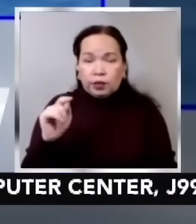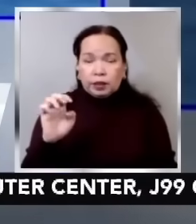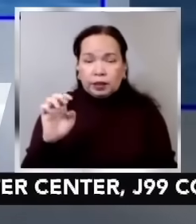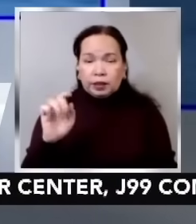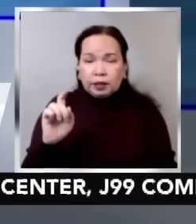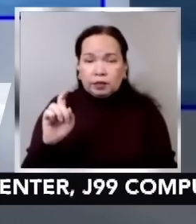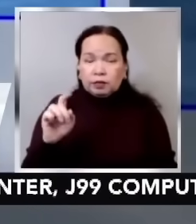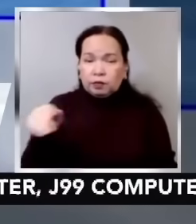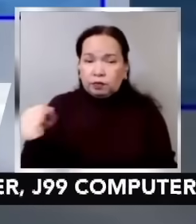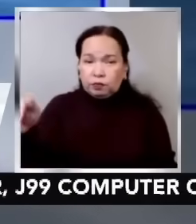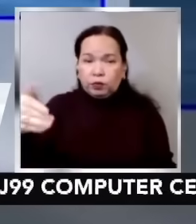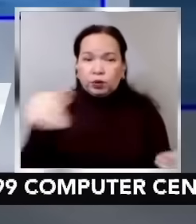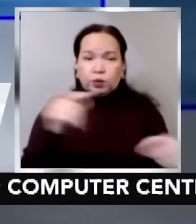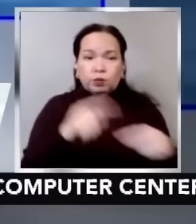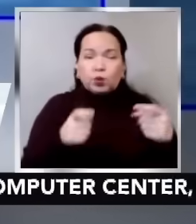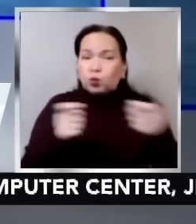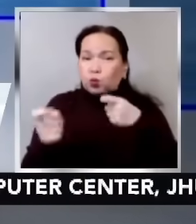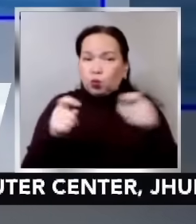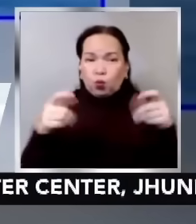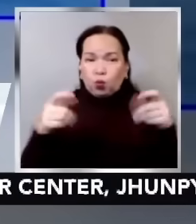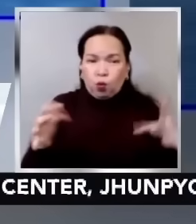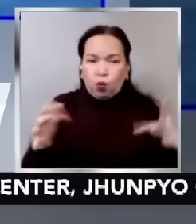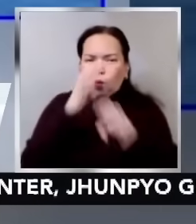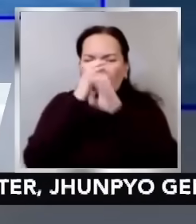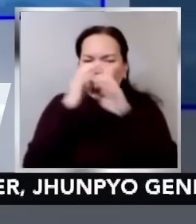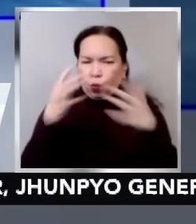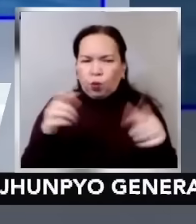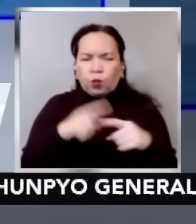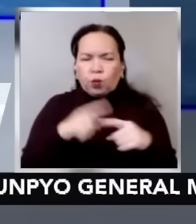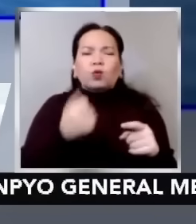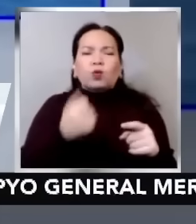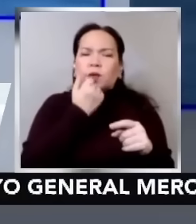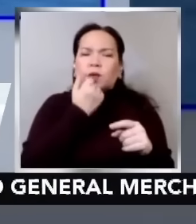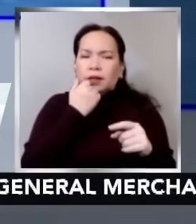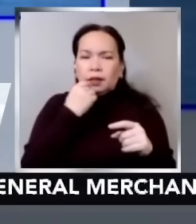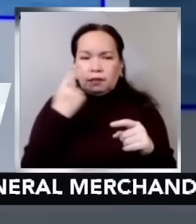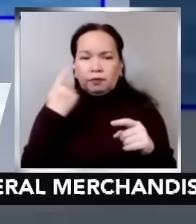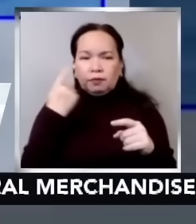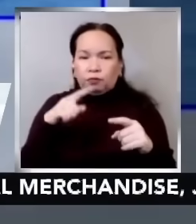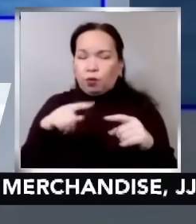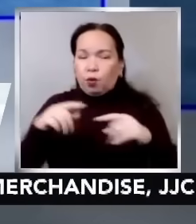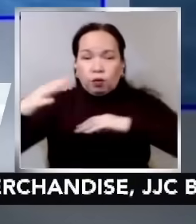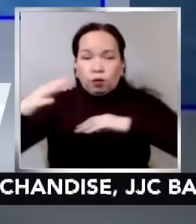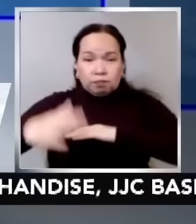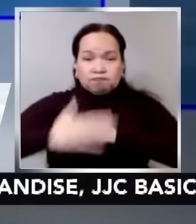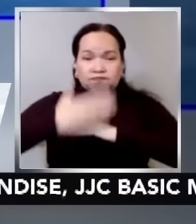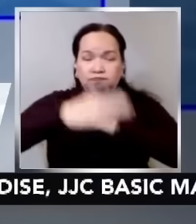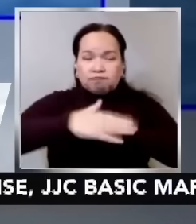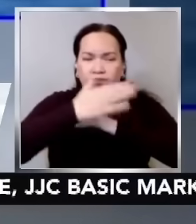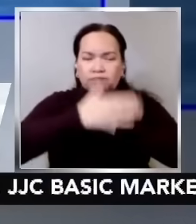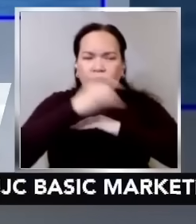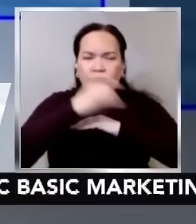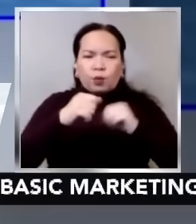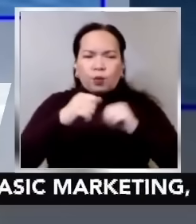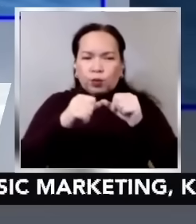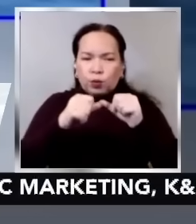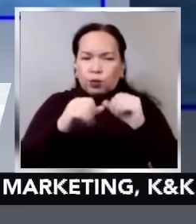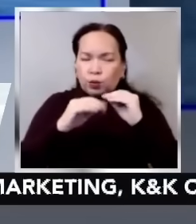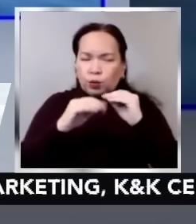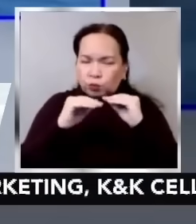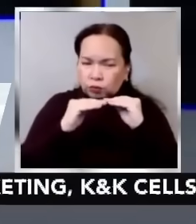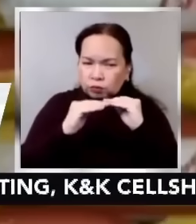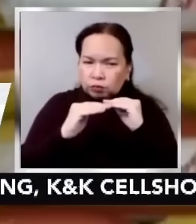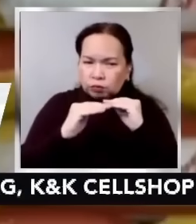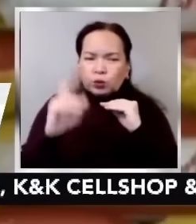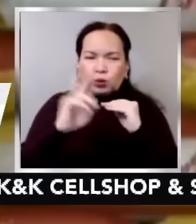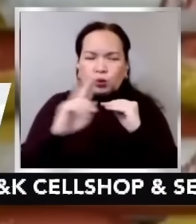walang kontrol. So, hindi ito maganda para sa ating karagatan dahil kailangan maging sustainable ang paggamit natin ng ating likas na